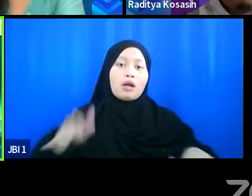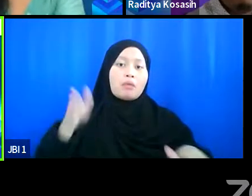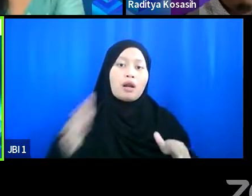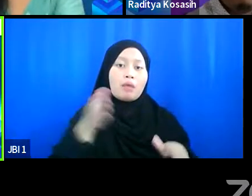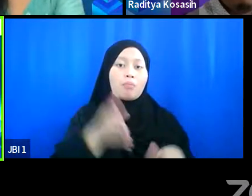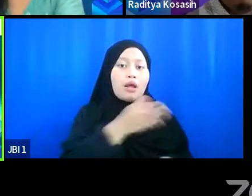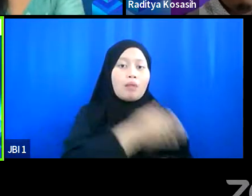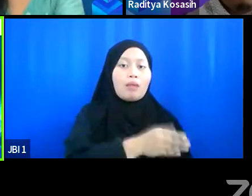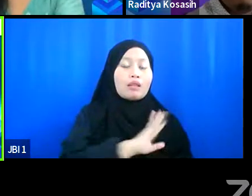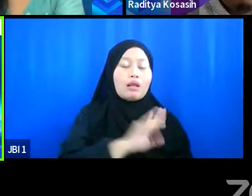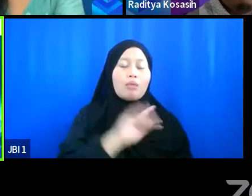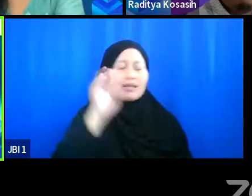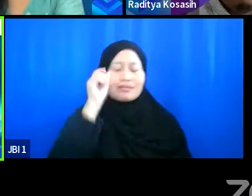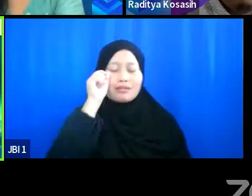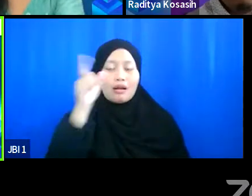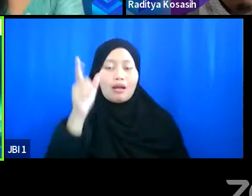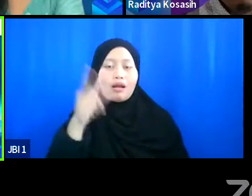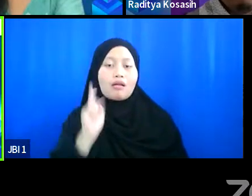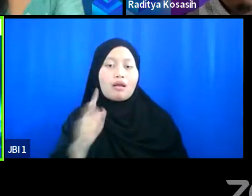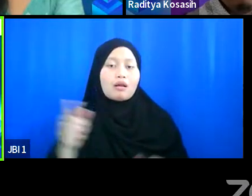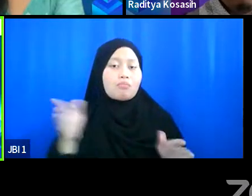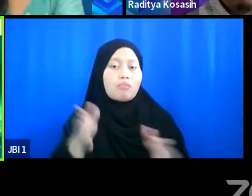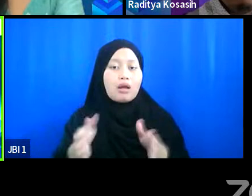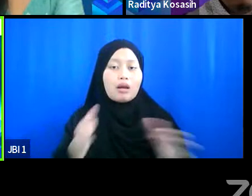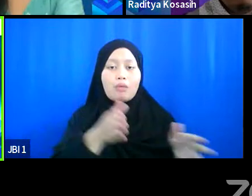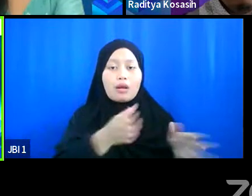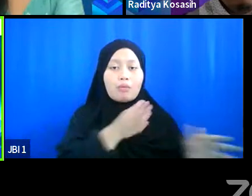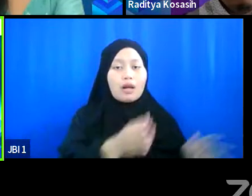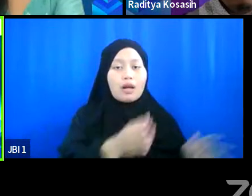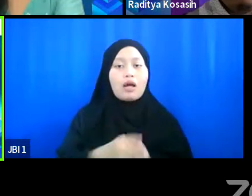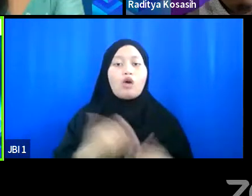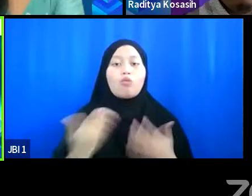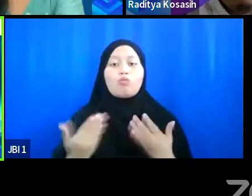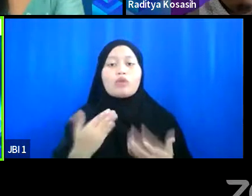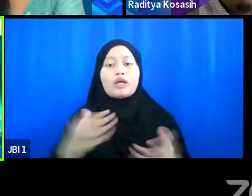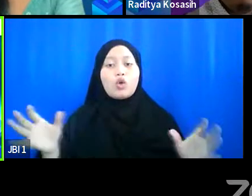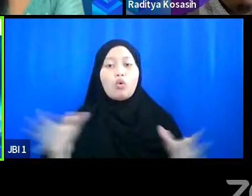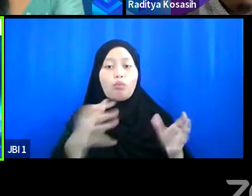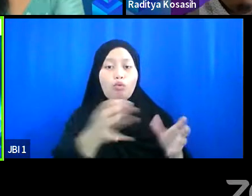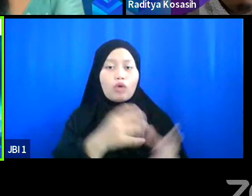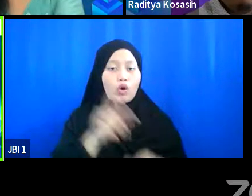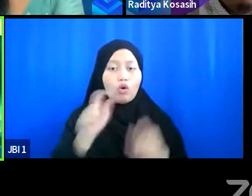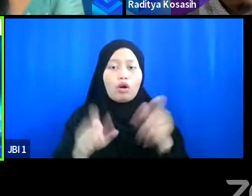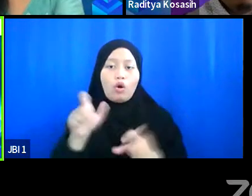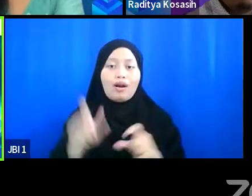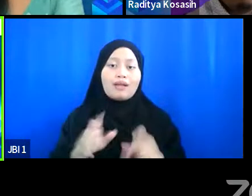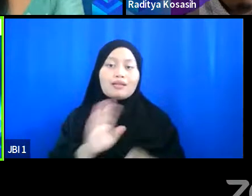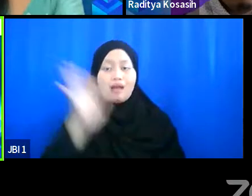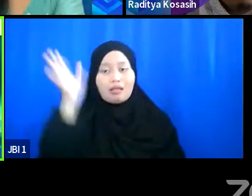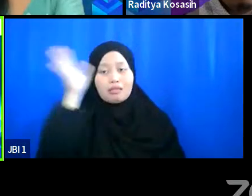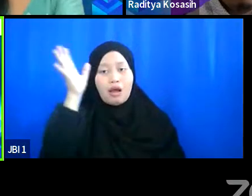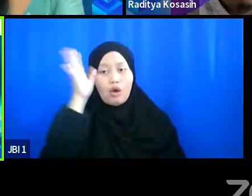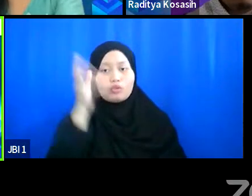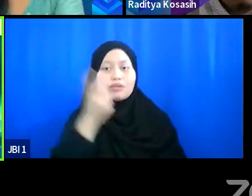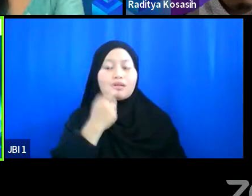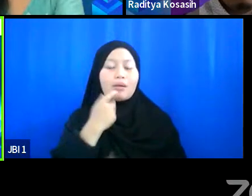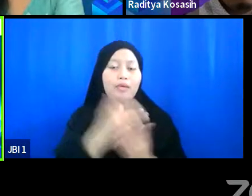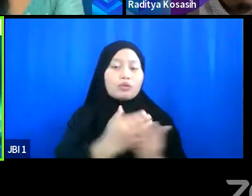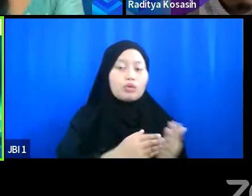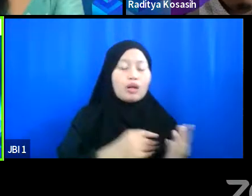sadari aku sudah ada di mana yang bukti dari kumpulkan oleh orang-orang yang tidak punya lebih bisnisnya ini begini dimasukkan dengan adanya undang-undang